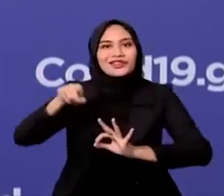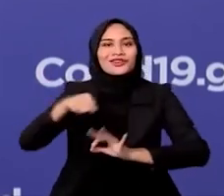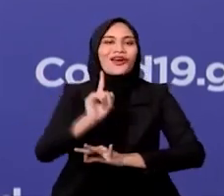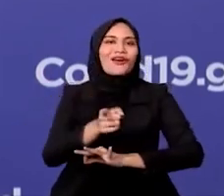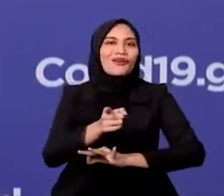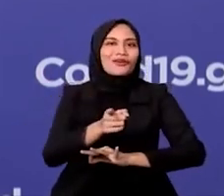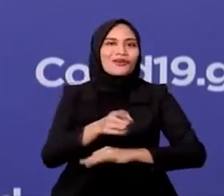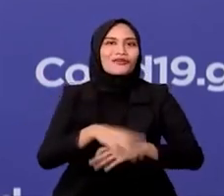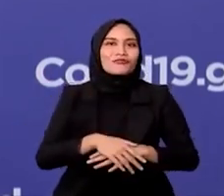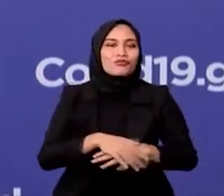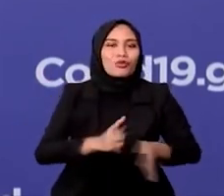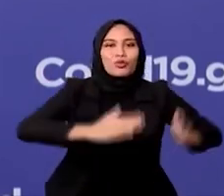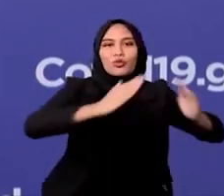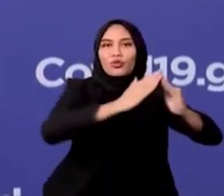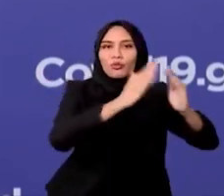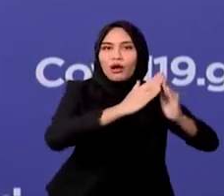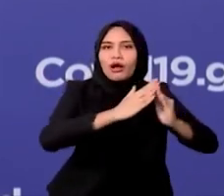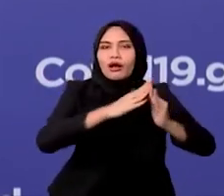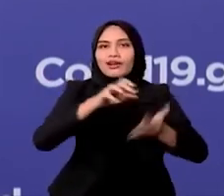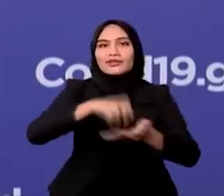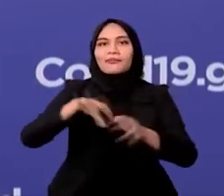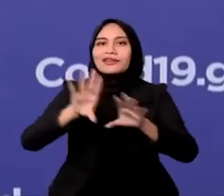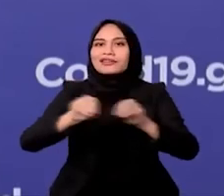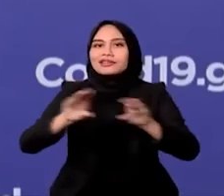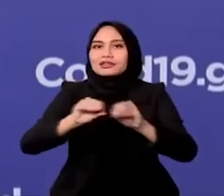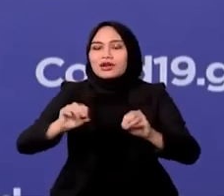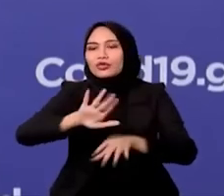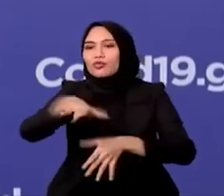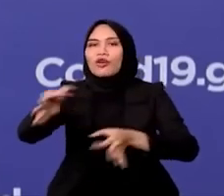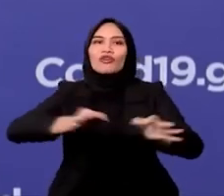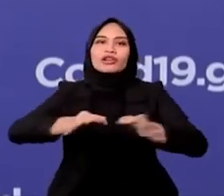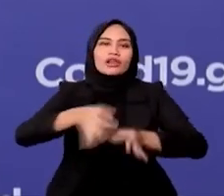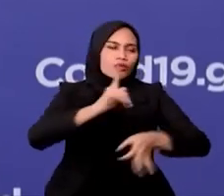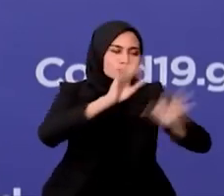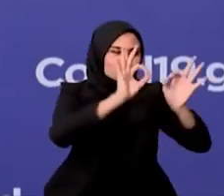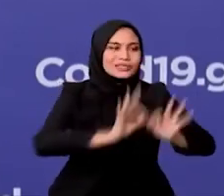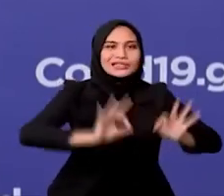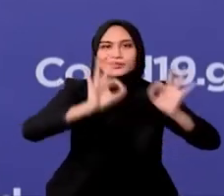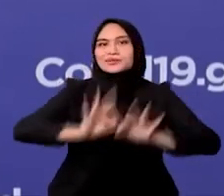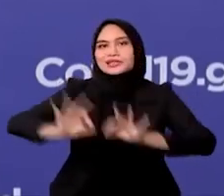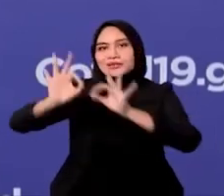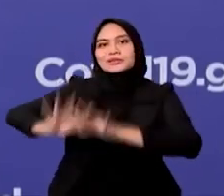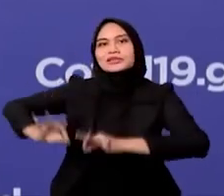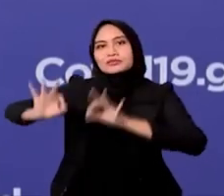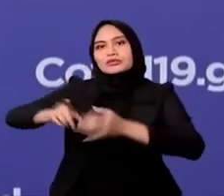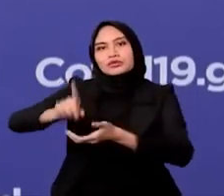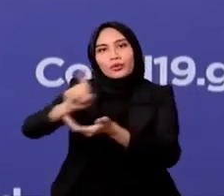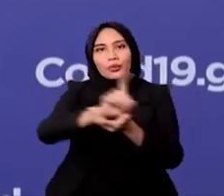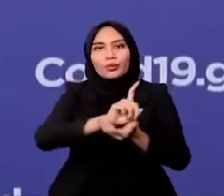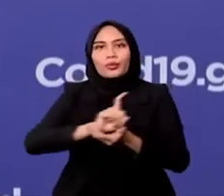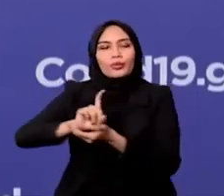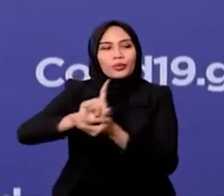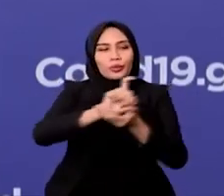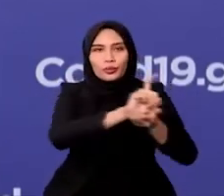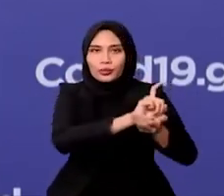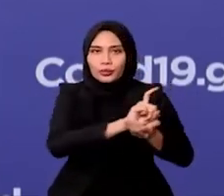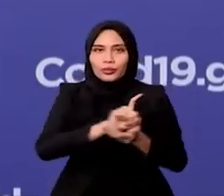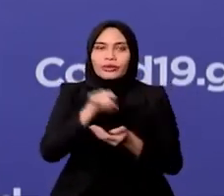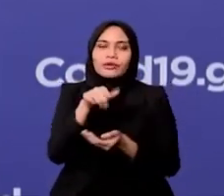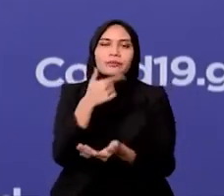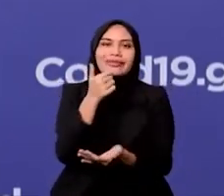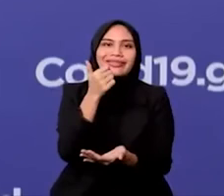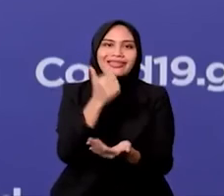kantor-kantor kita serta seluruh sarana-sarana yang ada itu ke itulah Chan Aduh acara yang sangat